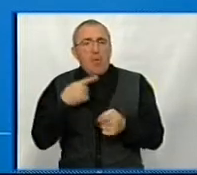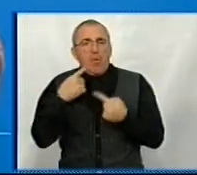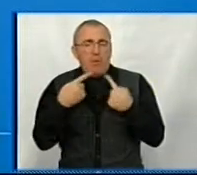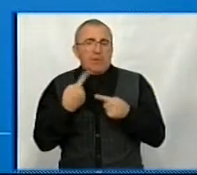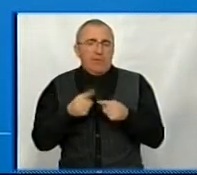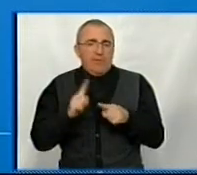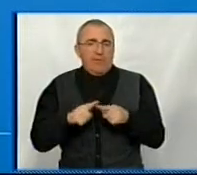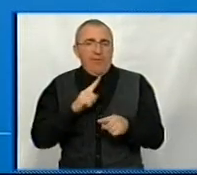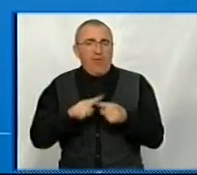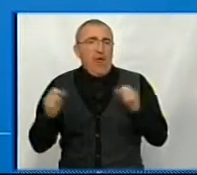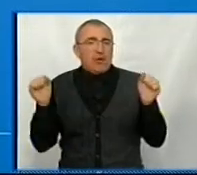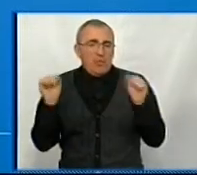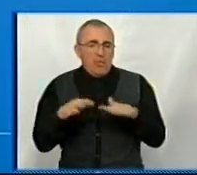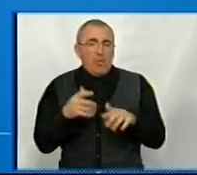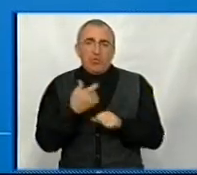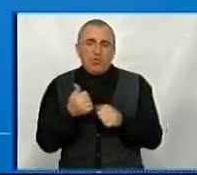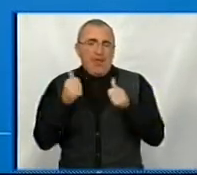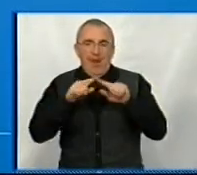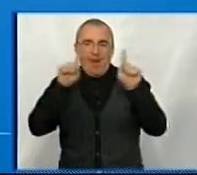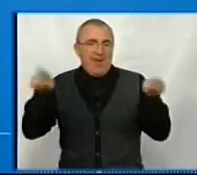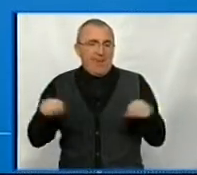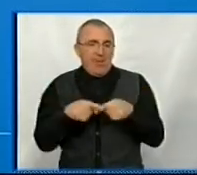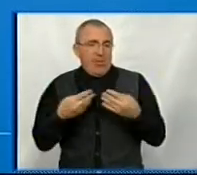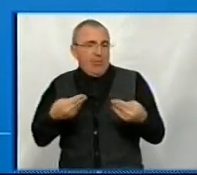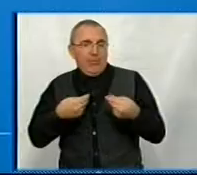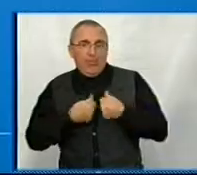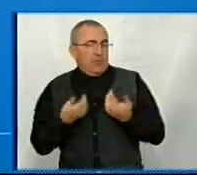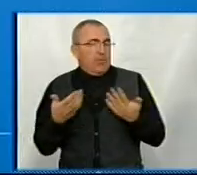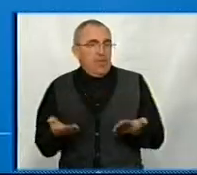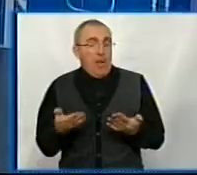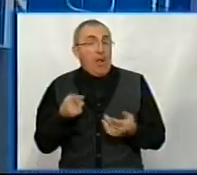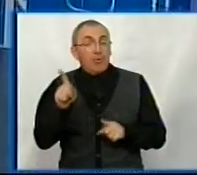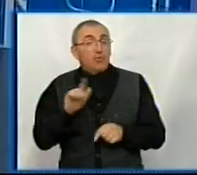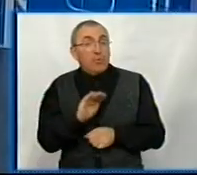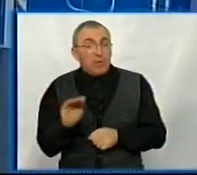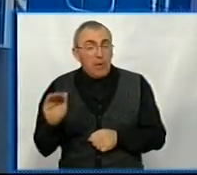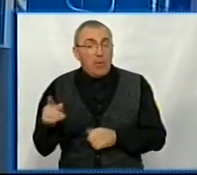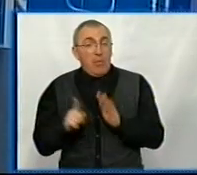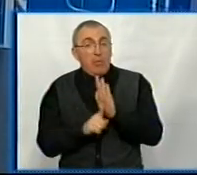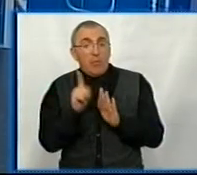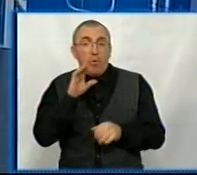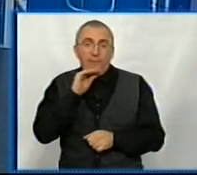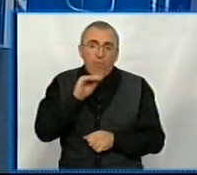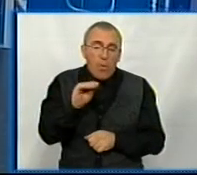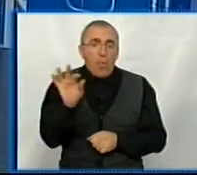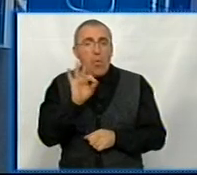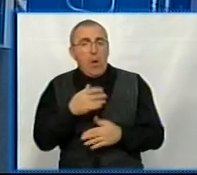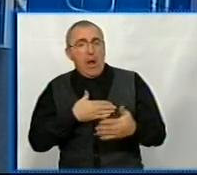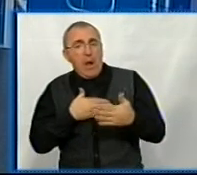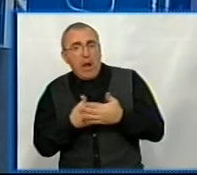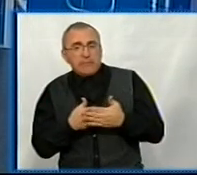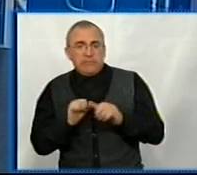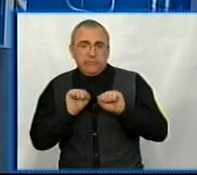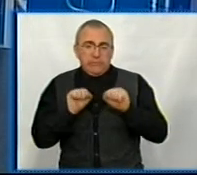це такий от флешмоб, він дуже гарна картинка, вона привертає увагу. Але те, що діти вже починають проговорювати про активний